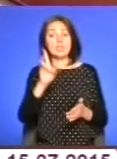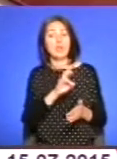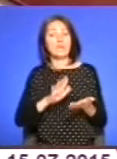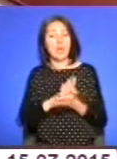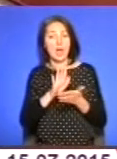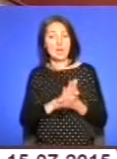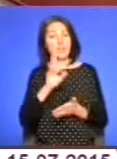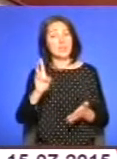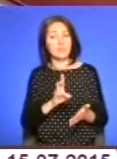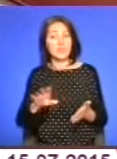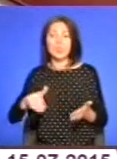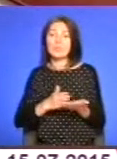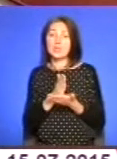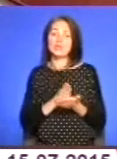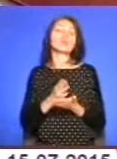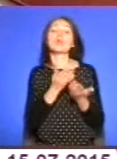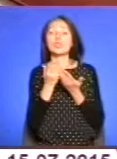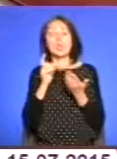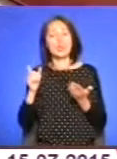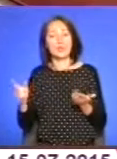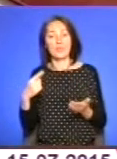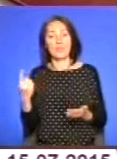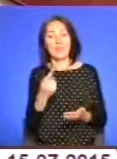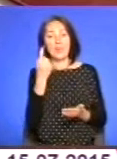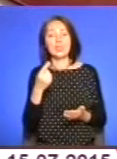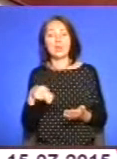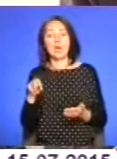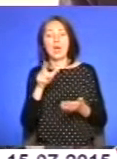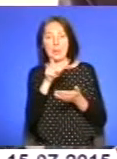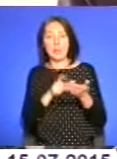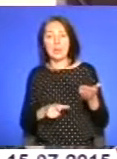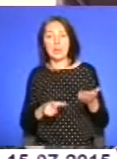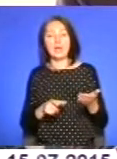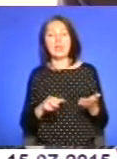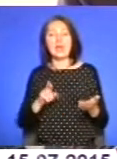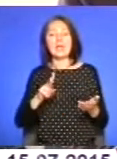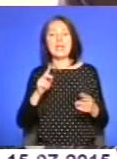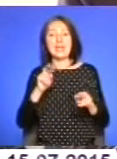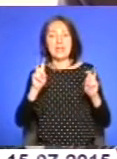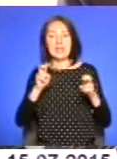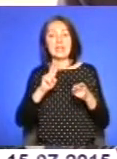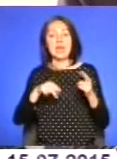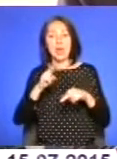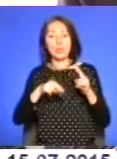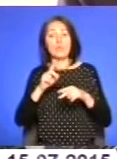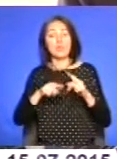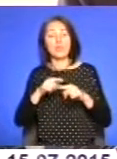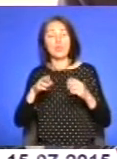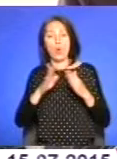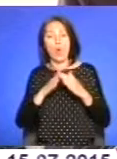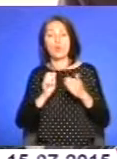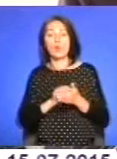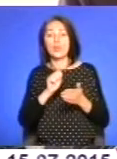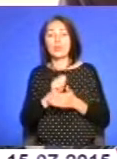служби читали його парафіянам. Вперше декрет митрополита Андрея Шептицького «Як будувати рідну хату» видали українською у вигляді брошури кілька